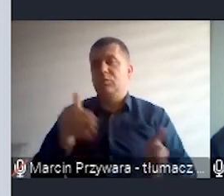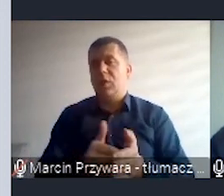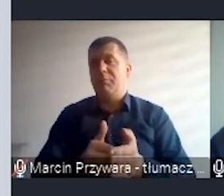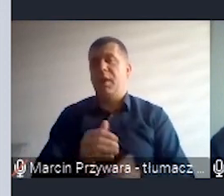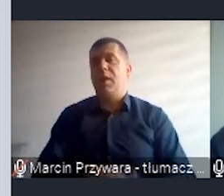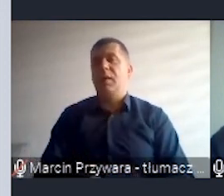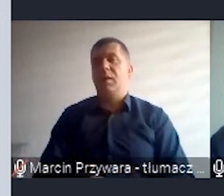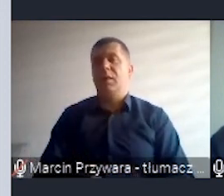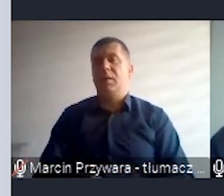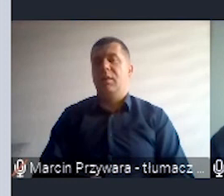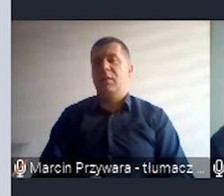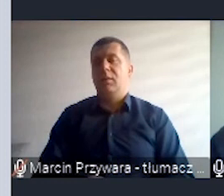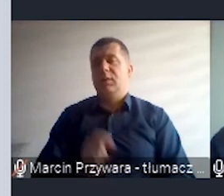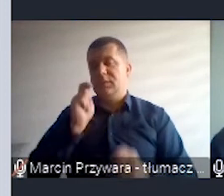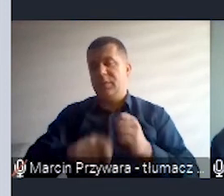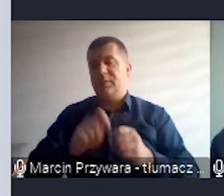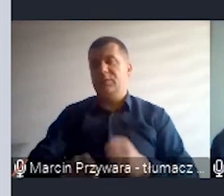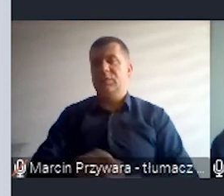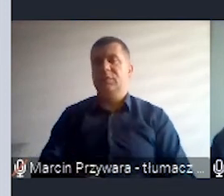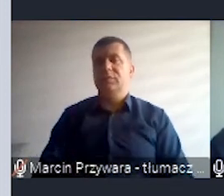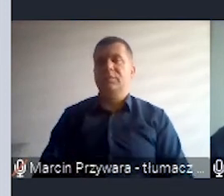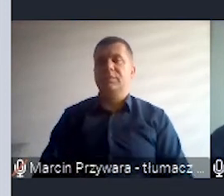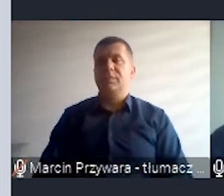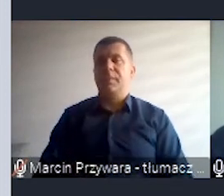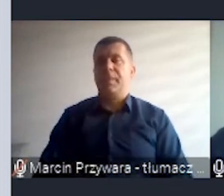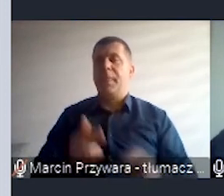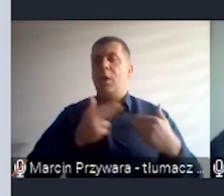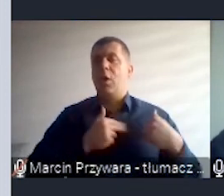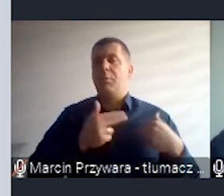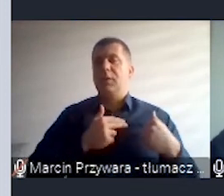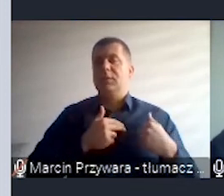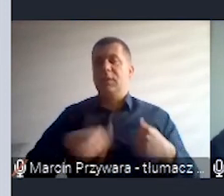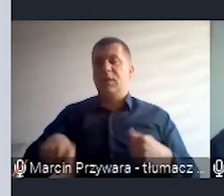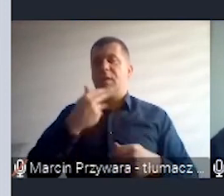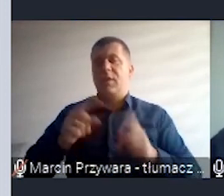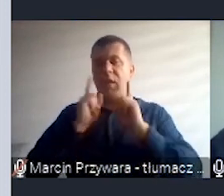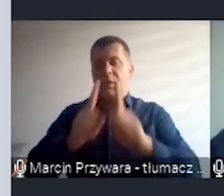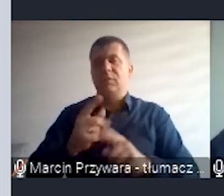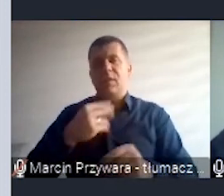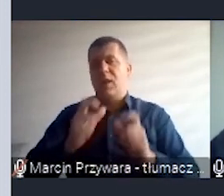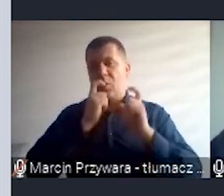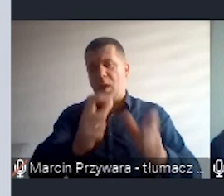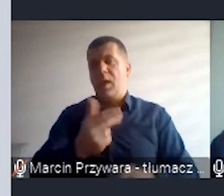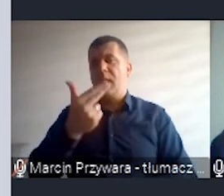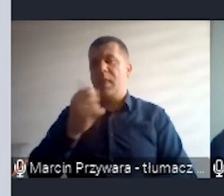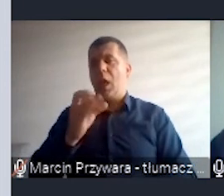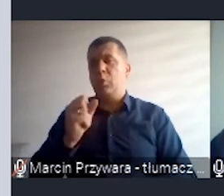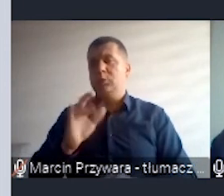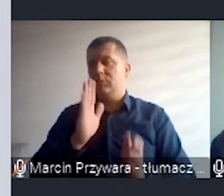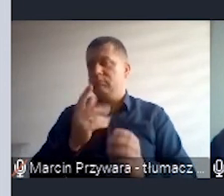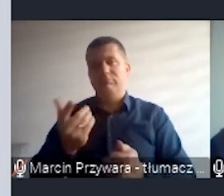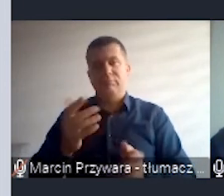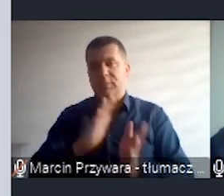to zweryfikować. Komisji większości nieprawidłowości się nie zgłasza. Nadużycia zgłasza się niemal wszystkie.